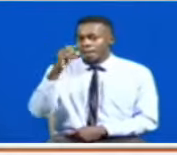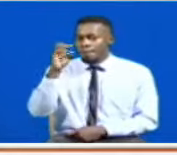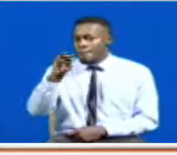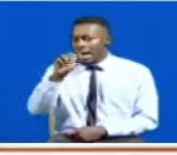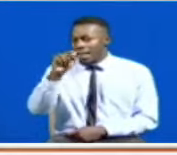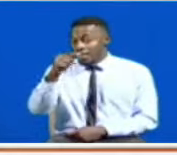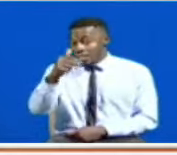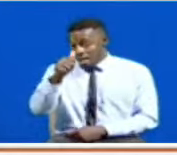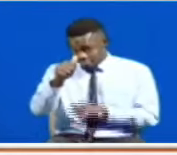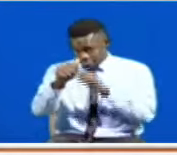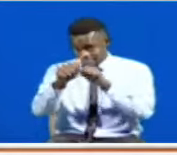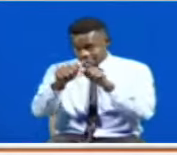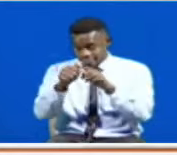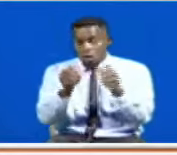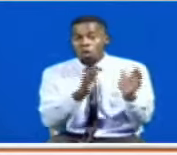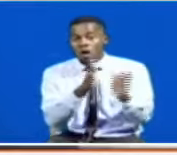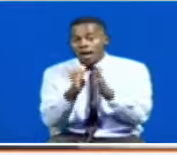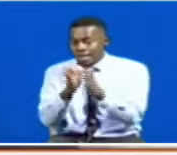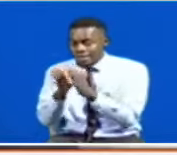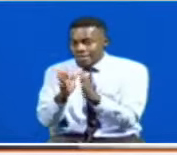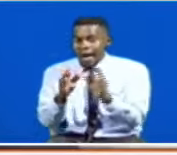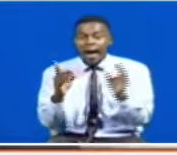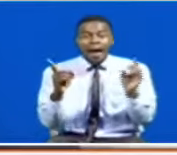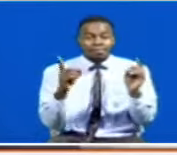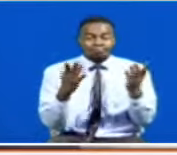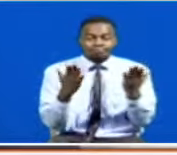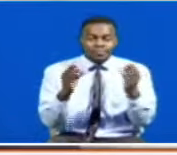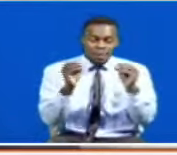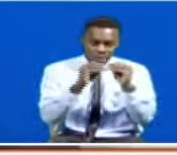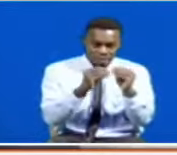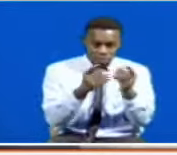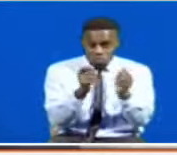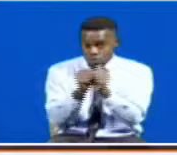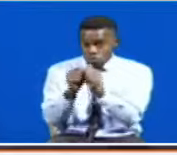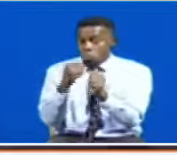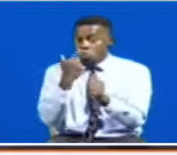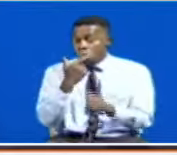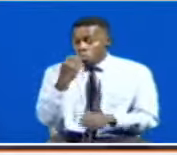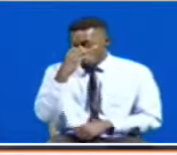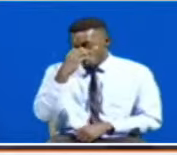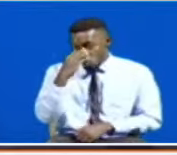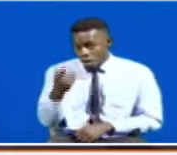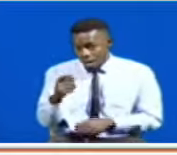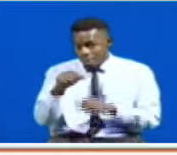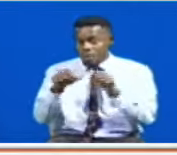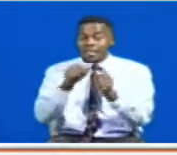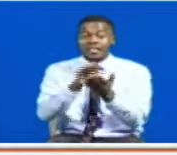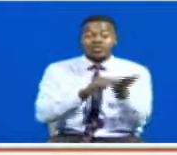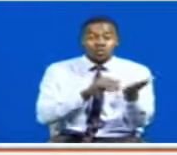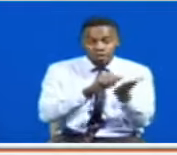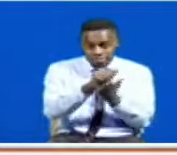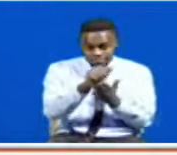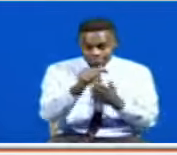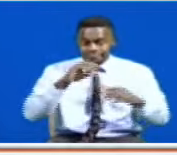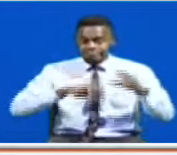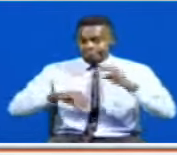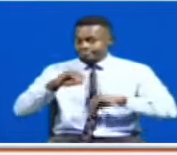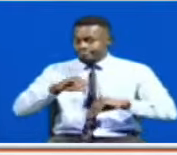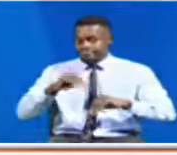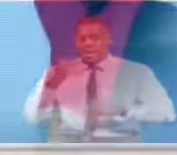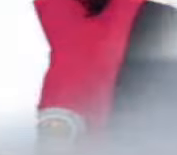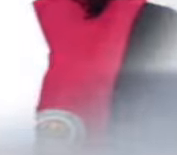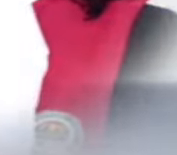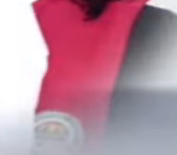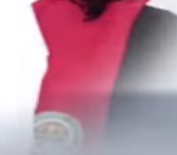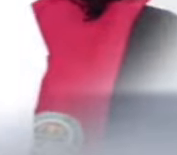ya Nairobi, wakiafikiana kuwa mihimili mitatu ya serikali itashirikiana kuangamiza ufisadi. Idara ya mahakama, bunge na